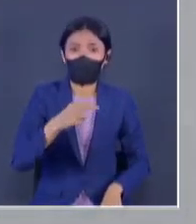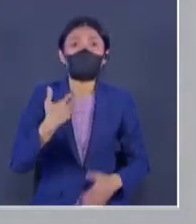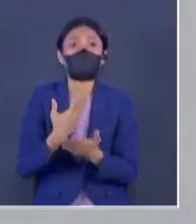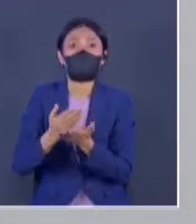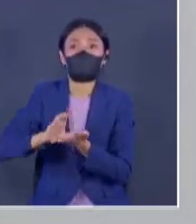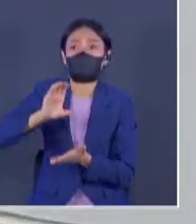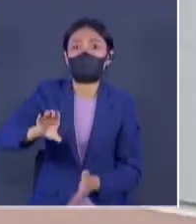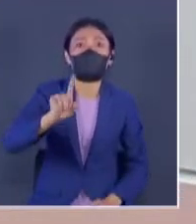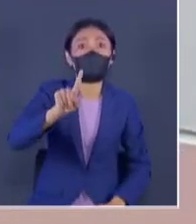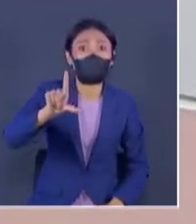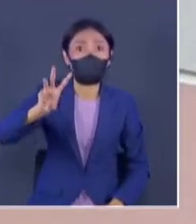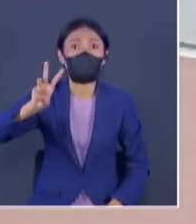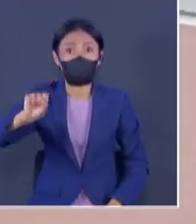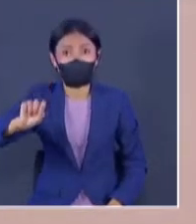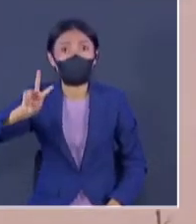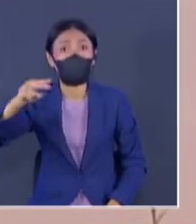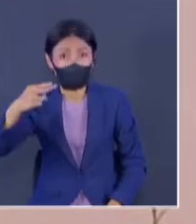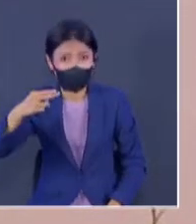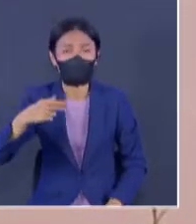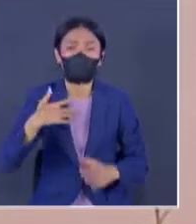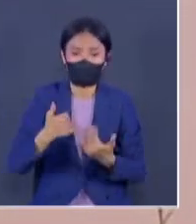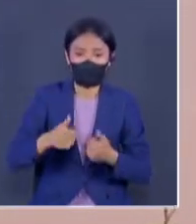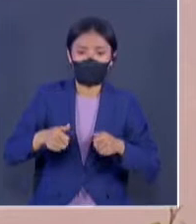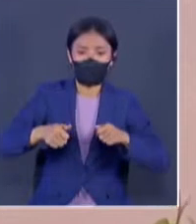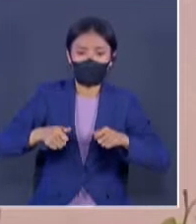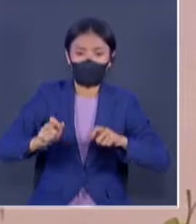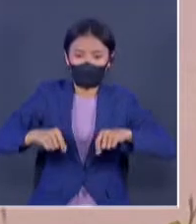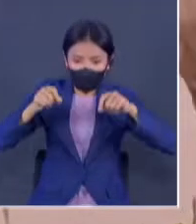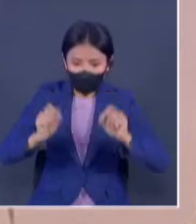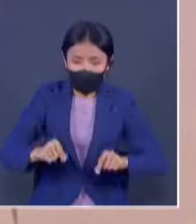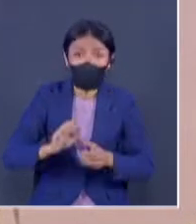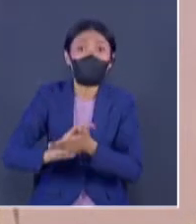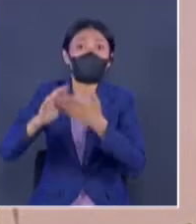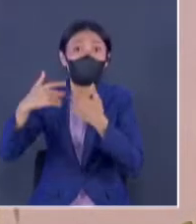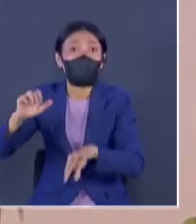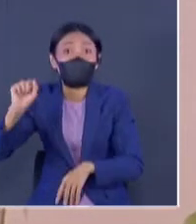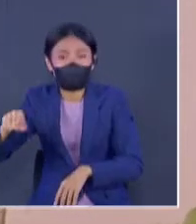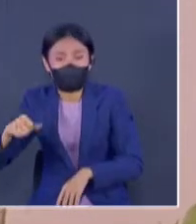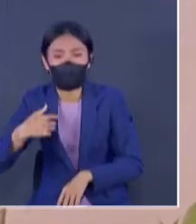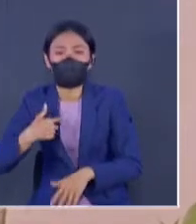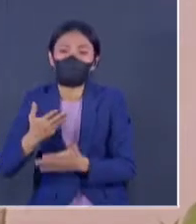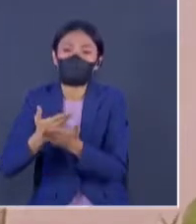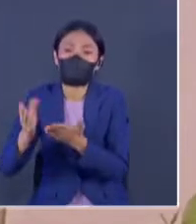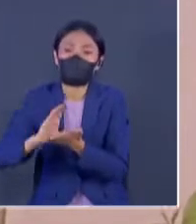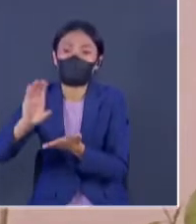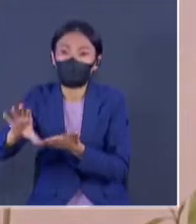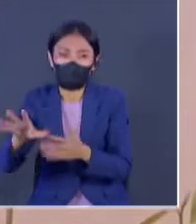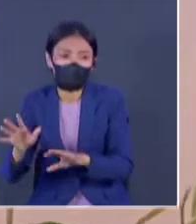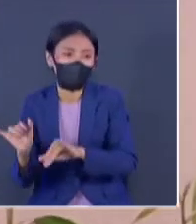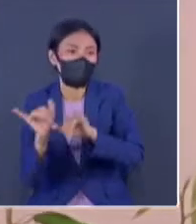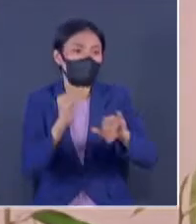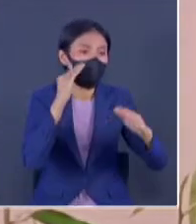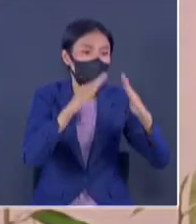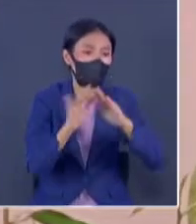าทหลังจากที่ทำสัญญาซื้อขายเข้าไปอยู่ได้ไม่ถึงเดือนก็ได้ยินเสียงคล้ายกับบ้านแตกพอมีการสำรวจรอบบ้านนะ